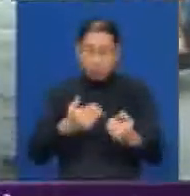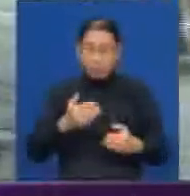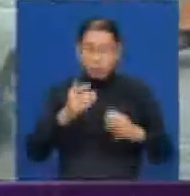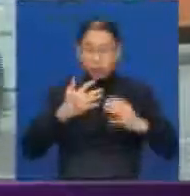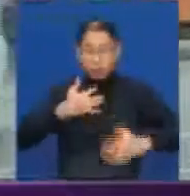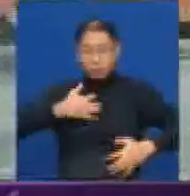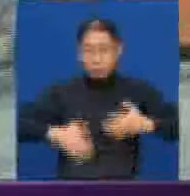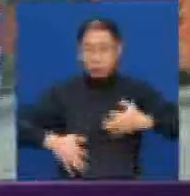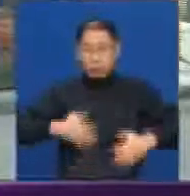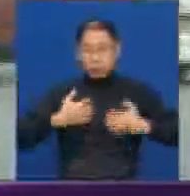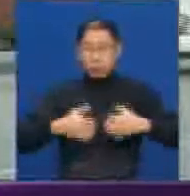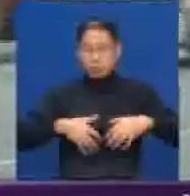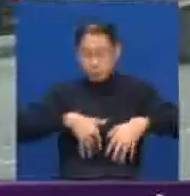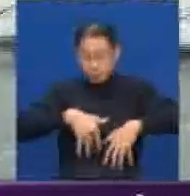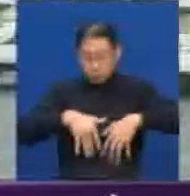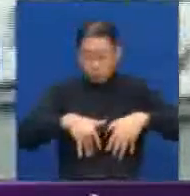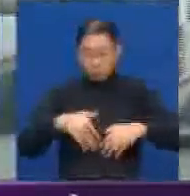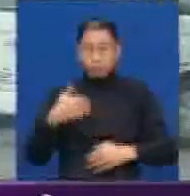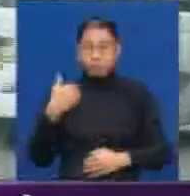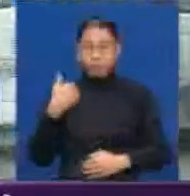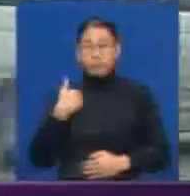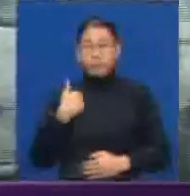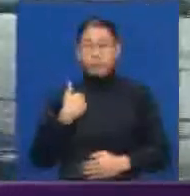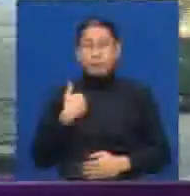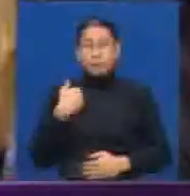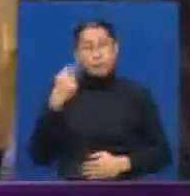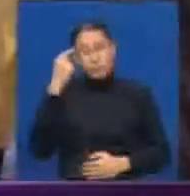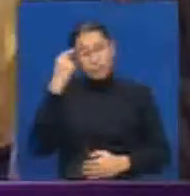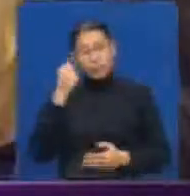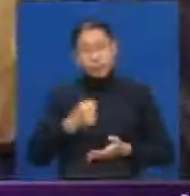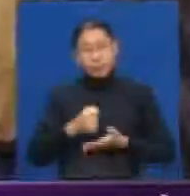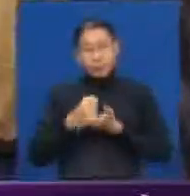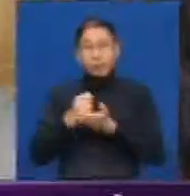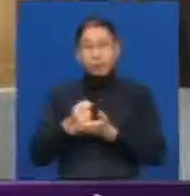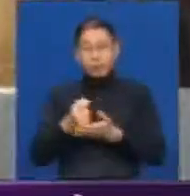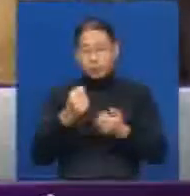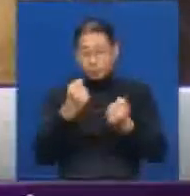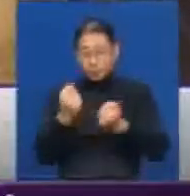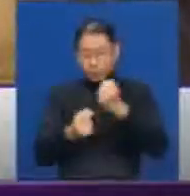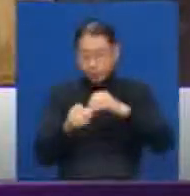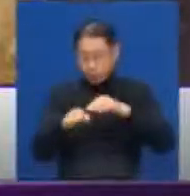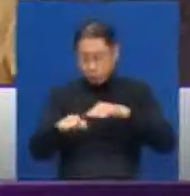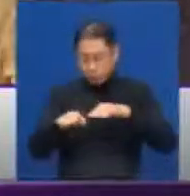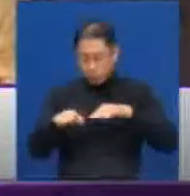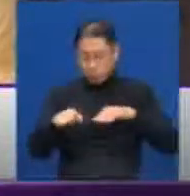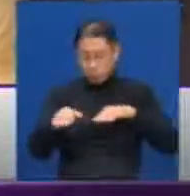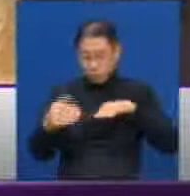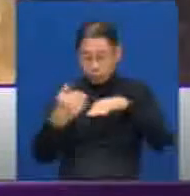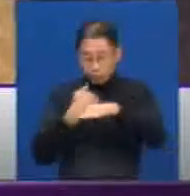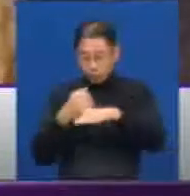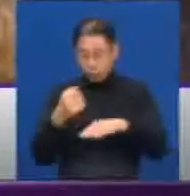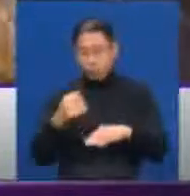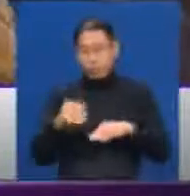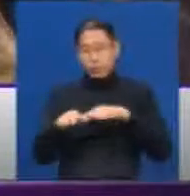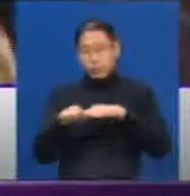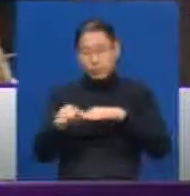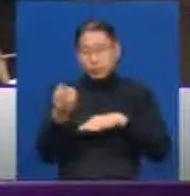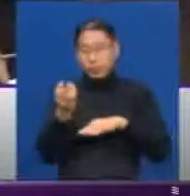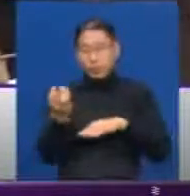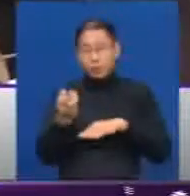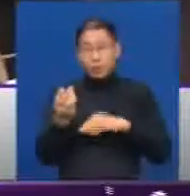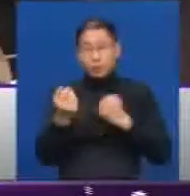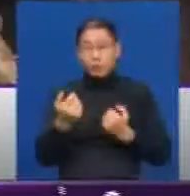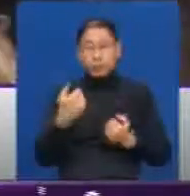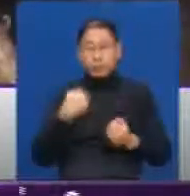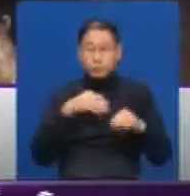เดือดร้อนให้กับประชาชน คิดว่าน่าจะช่วยให้การจราจรติดน้อยลงอะค่ะอย่างน้อยก็จะไม่มีรถมาจอดบน